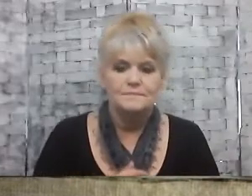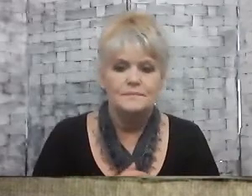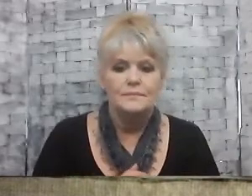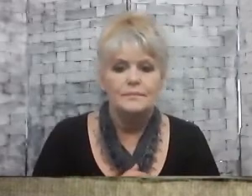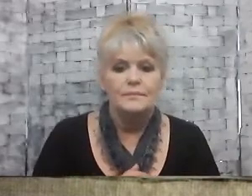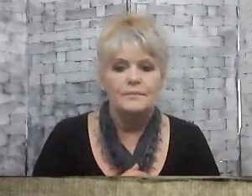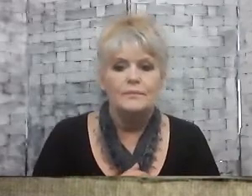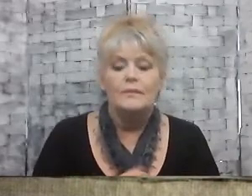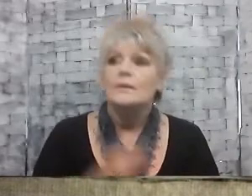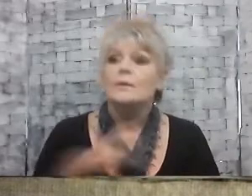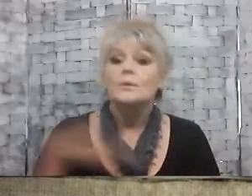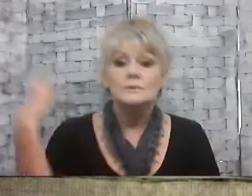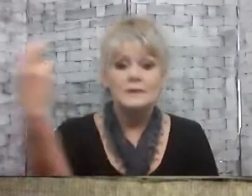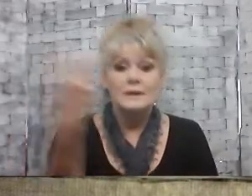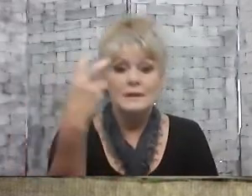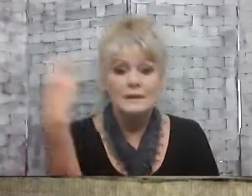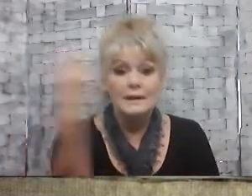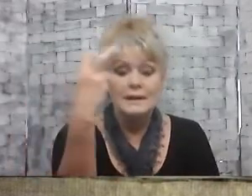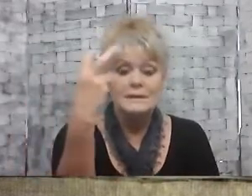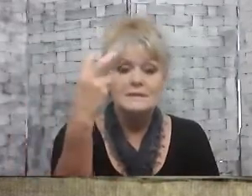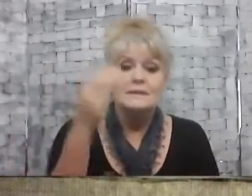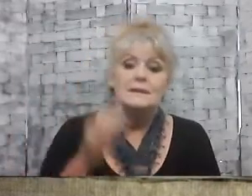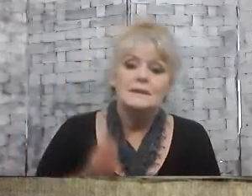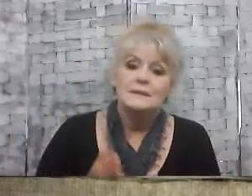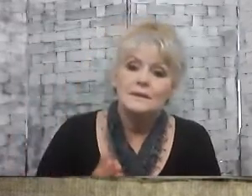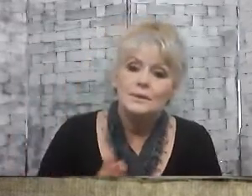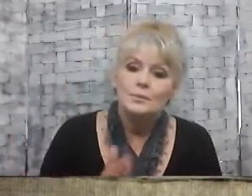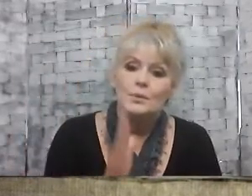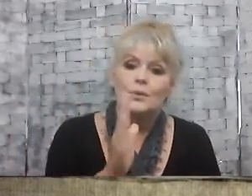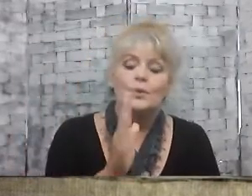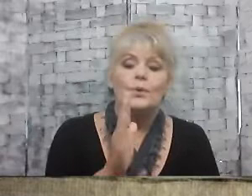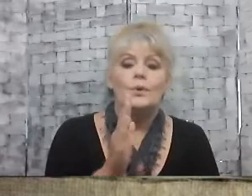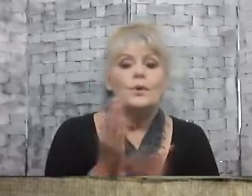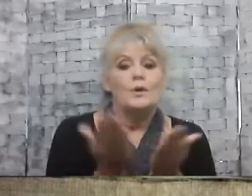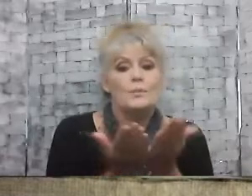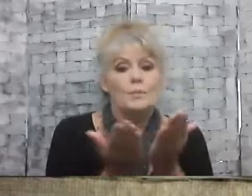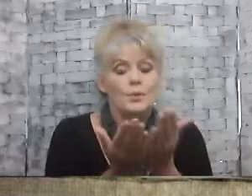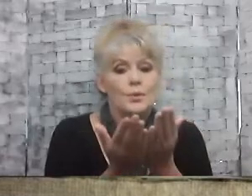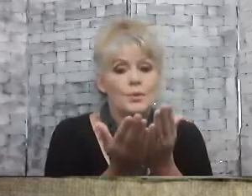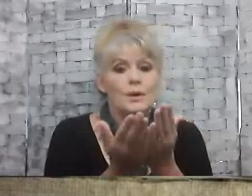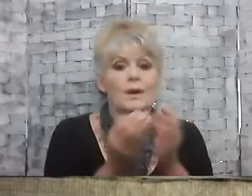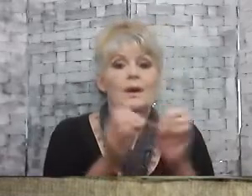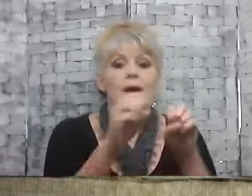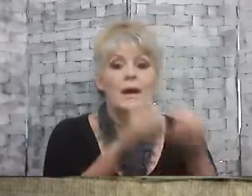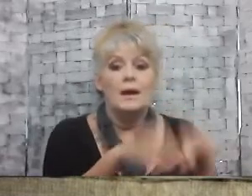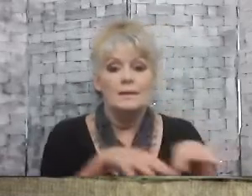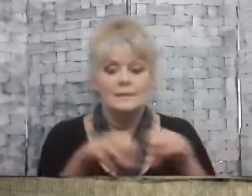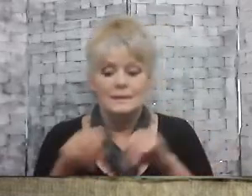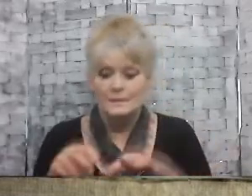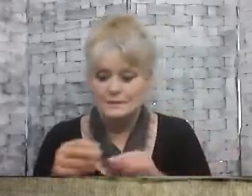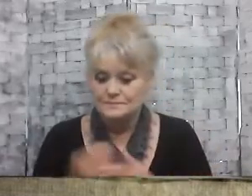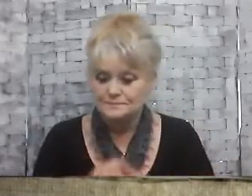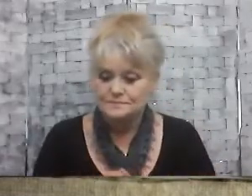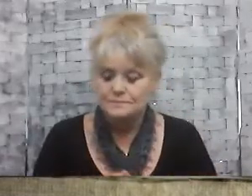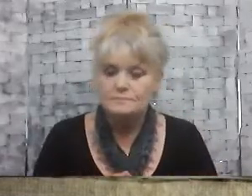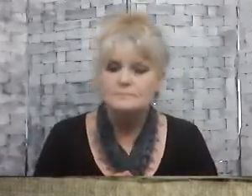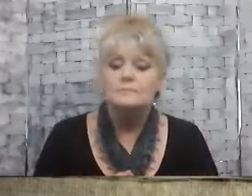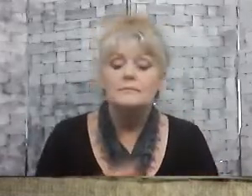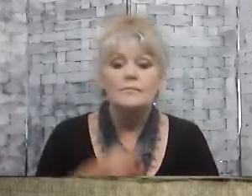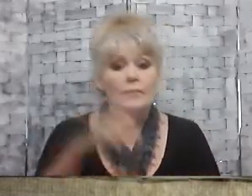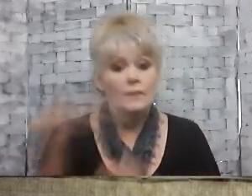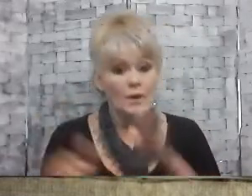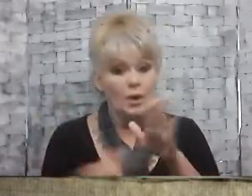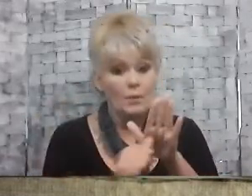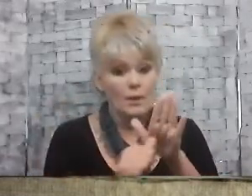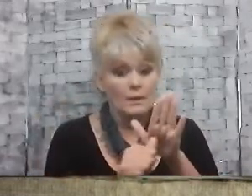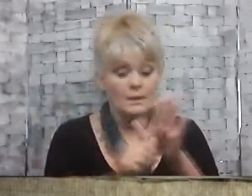leven in hierdie wereld. In onze reis, door die boek der Handelinge. Nou oké, rechtig, een paar reisreelings. Als je